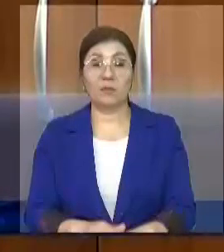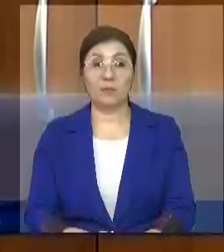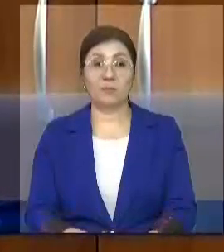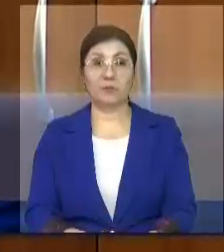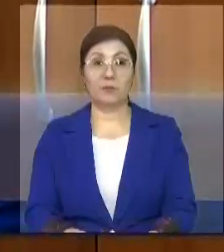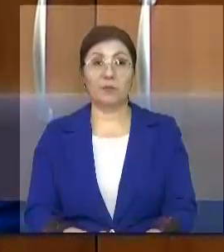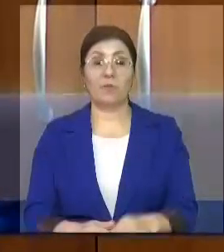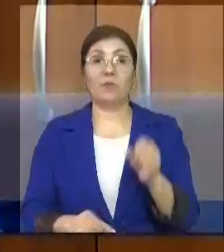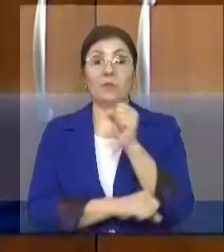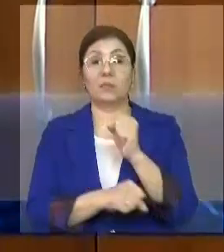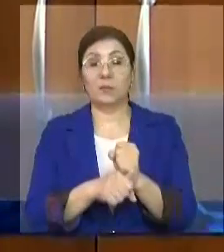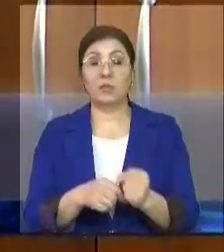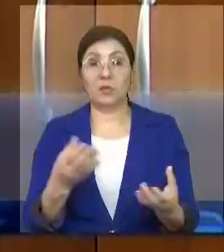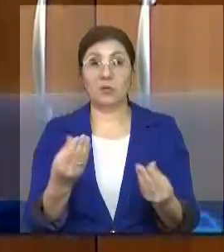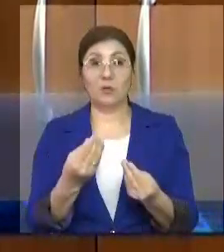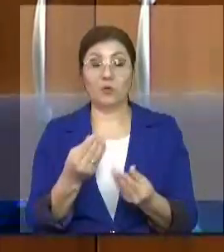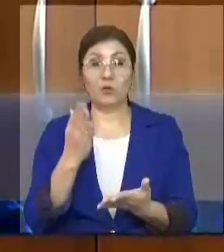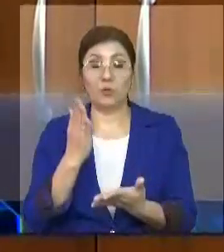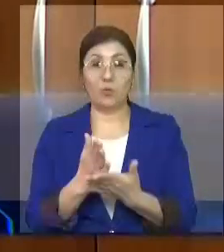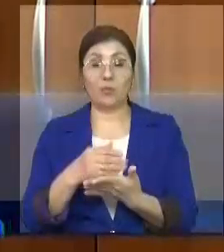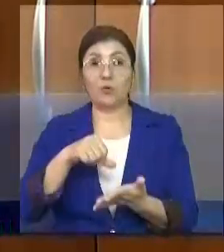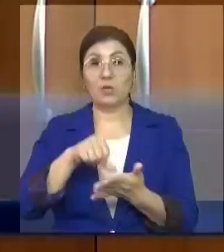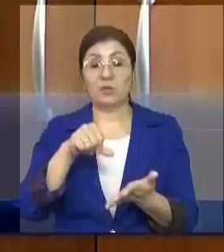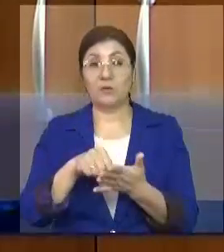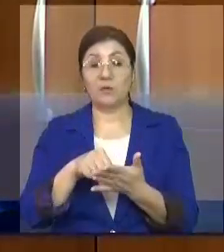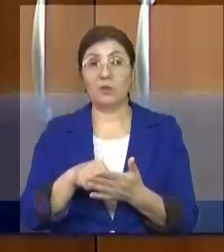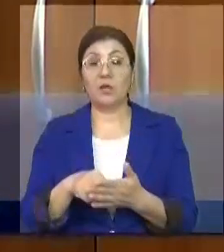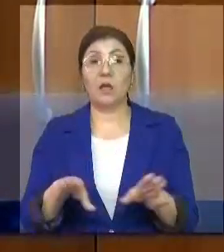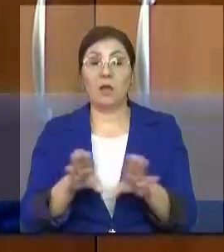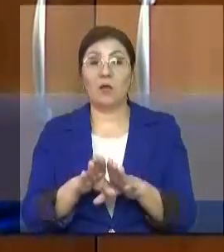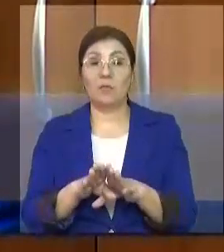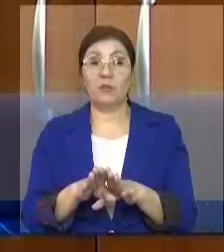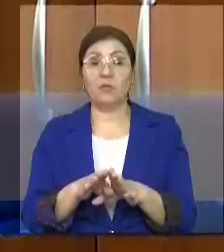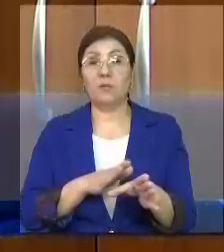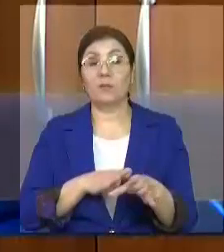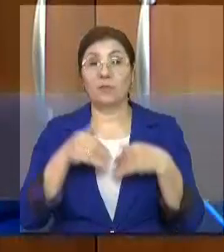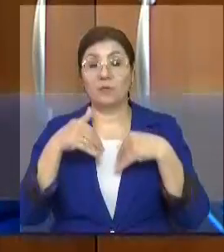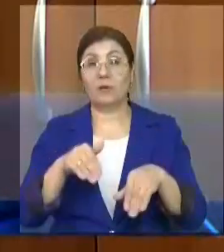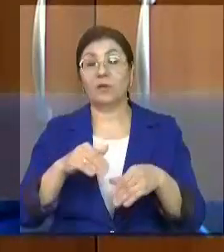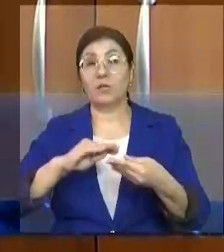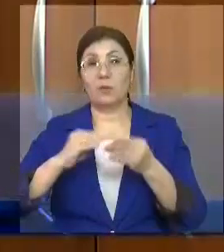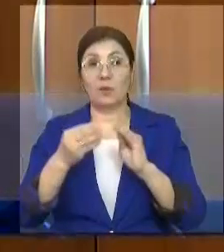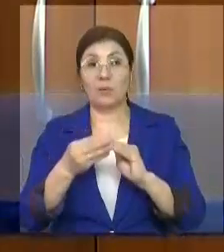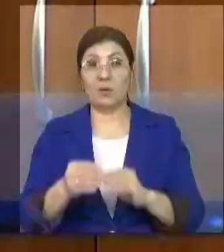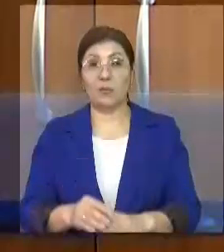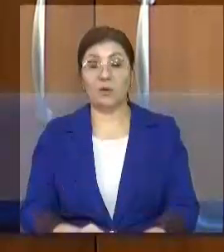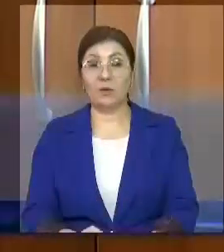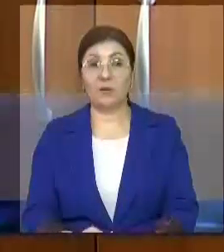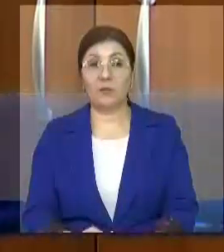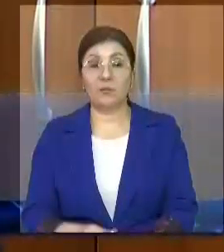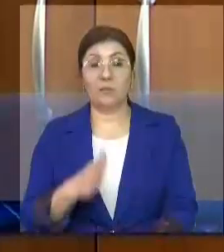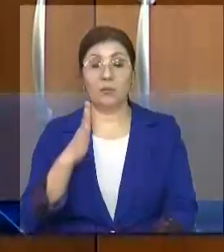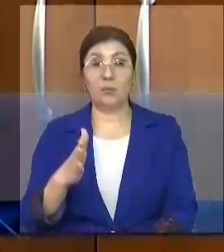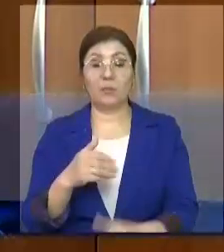привлекаться? Специалисты мы, да, тоже также, ну, непосредственно будут общественники тоже также привлекаться для контроля, да, и будем, да,